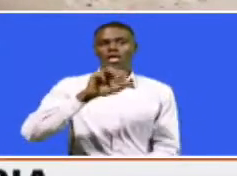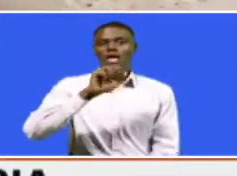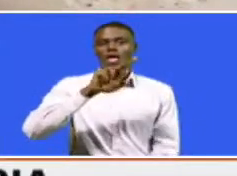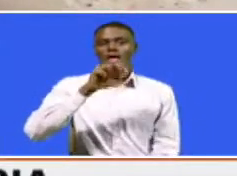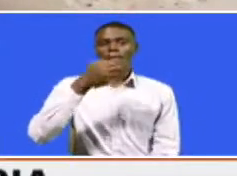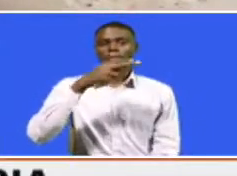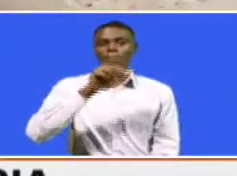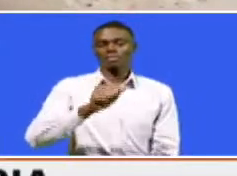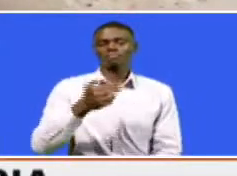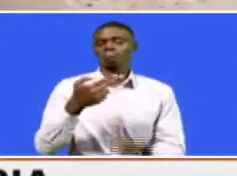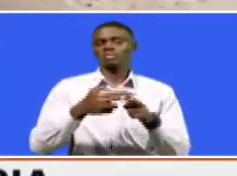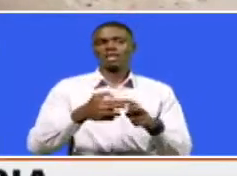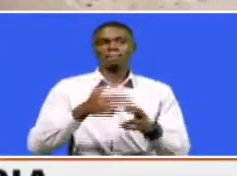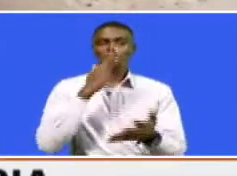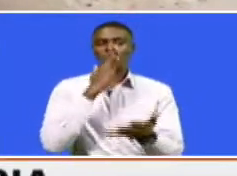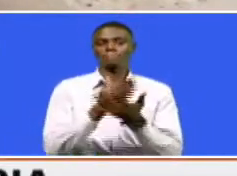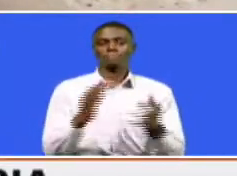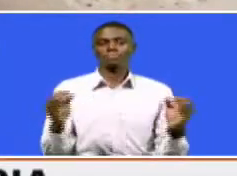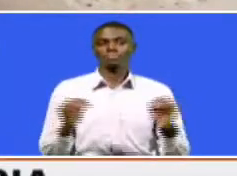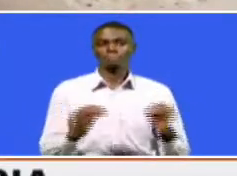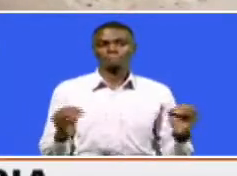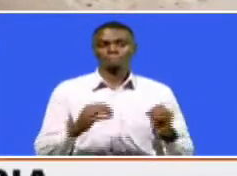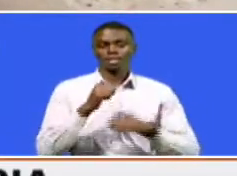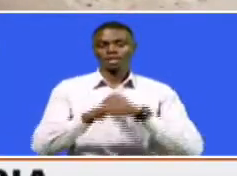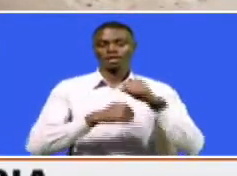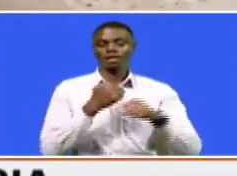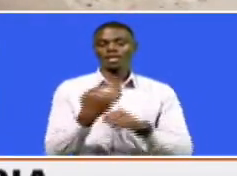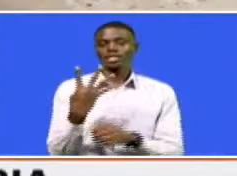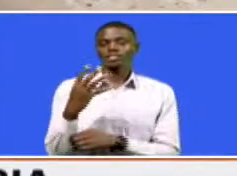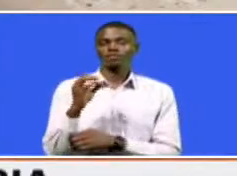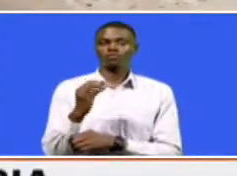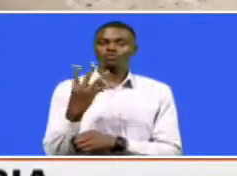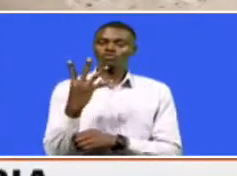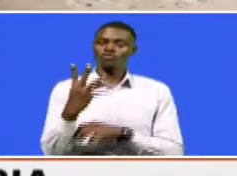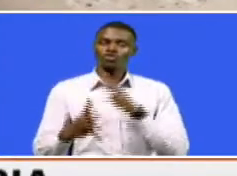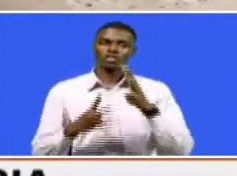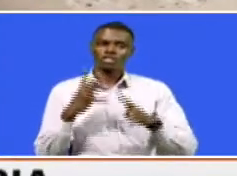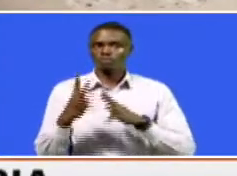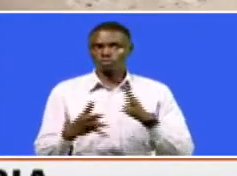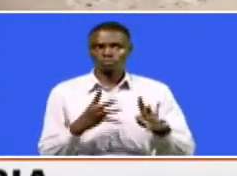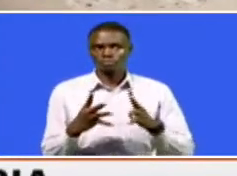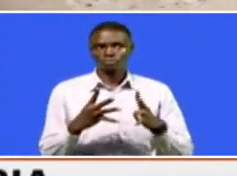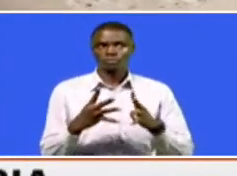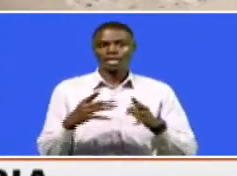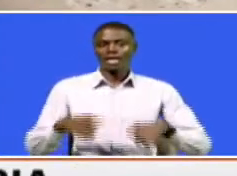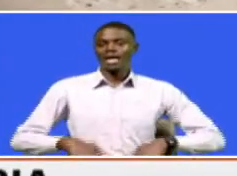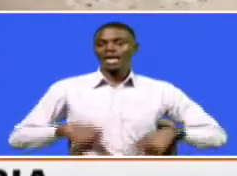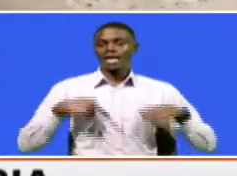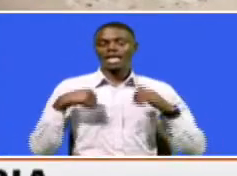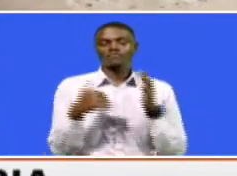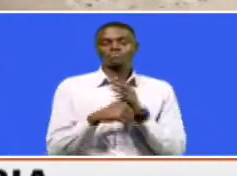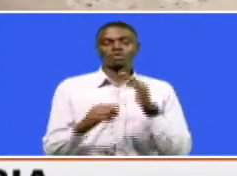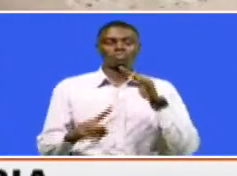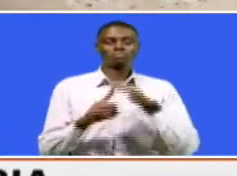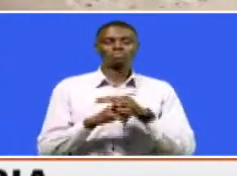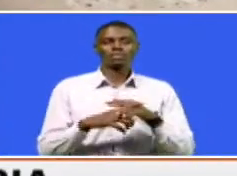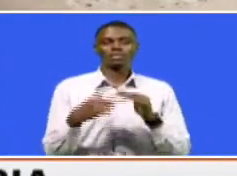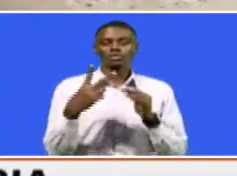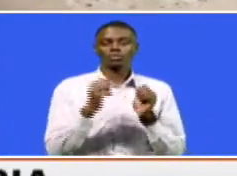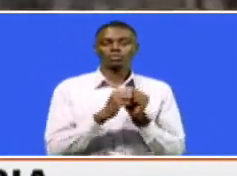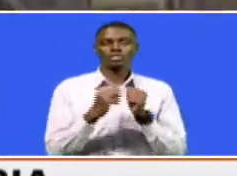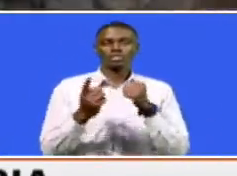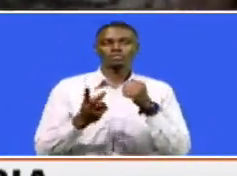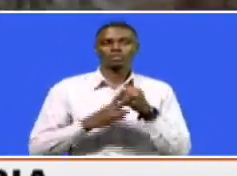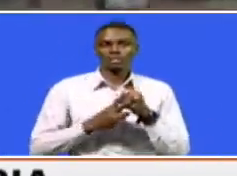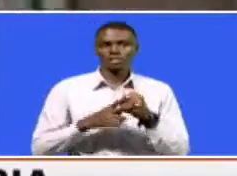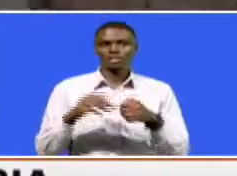Jendunge, si jina lake halisi, mwenye umri wa miaka 44, maisha yake yaliingia doa mnamo mwaka 2007 palipotokea